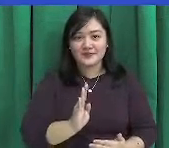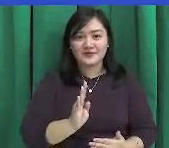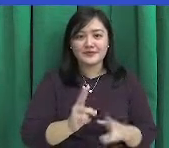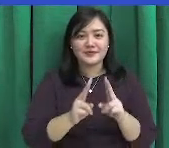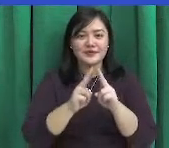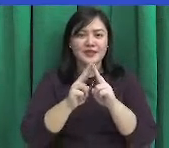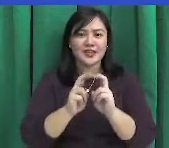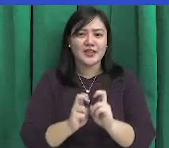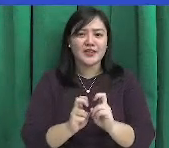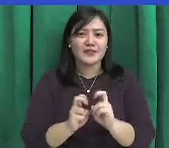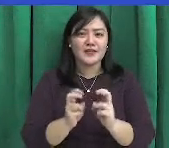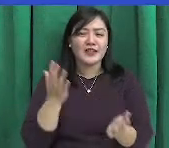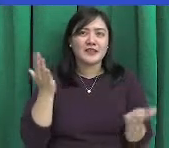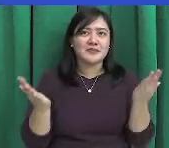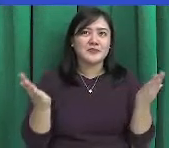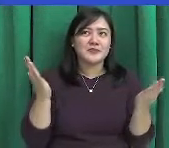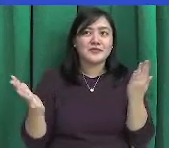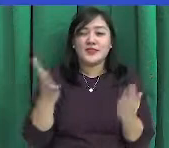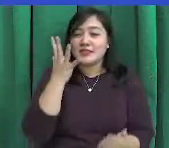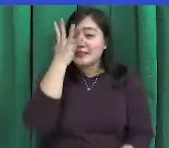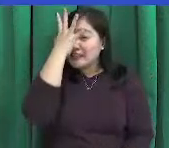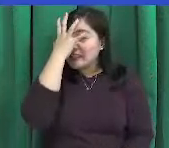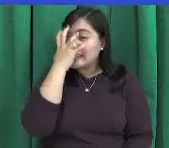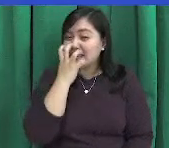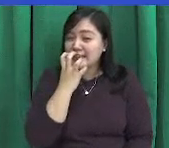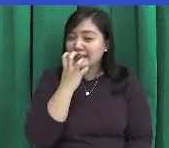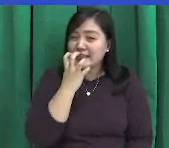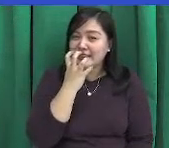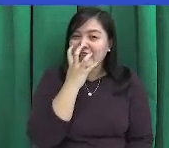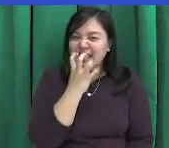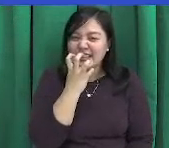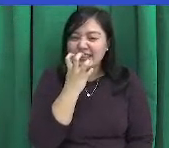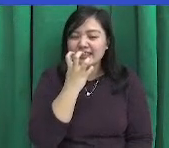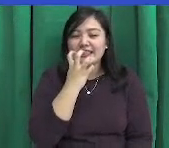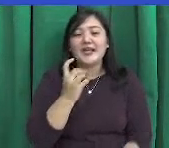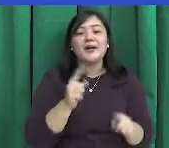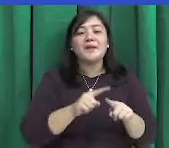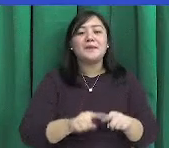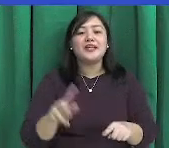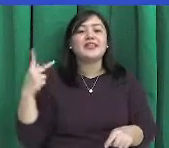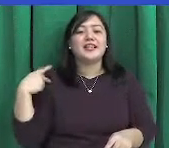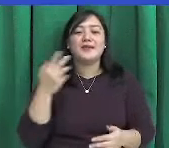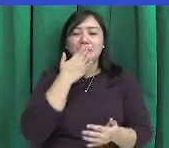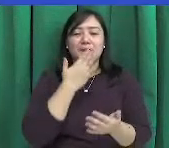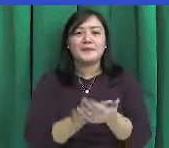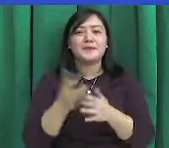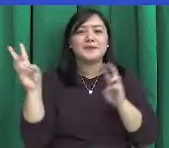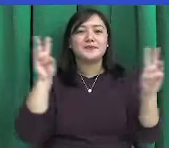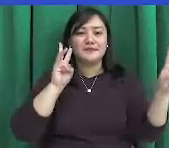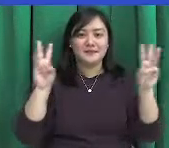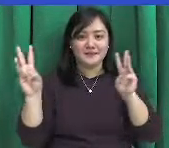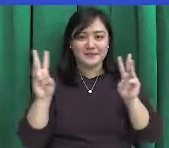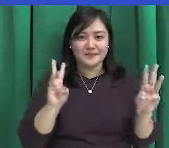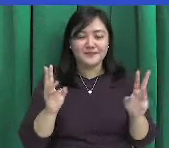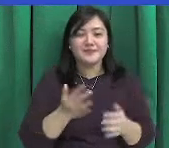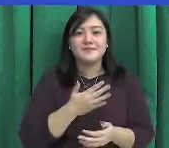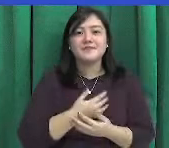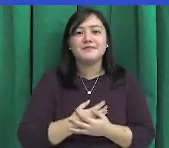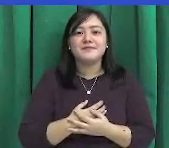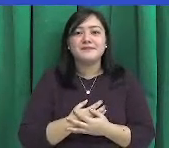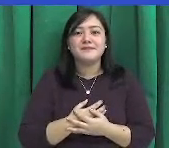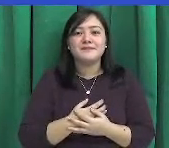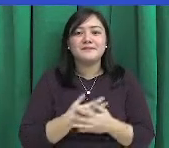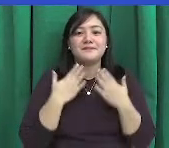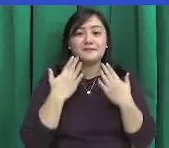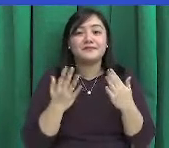pero maganda ang panahon mga kapatid. No? At salamat na tayo muli po ay bumalik. At sa